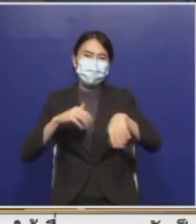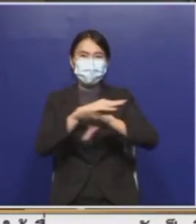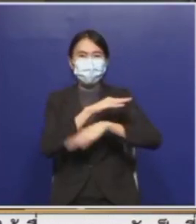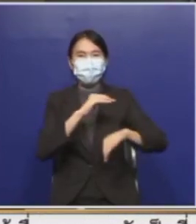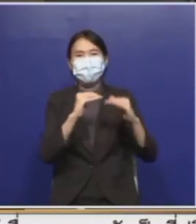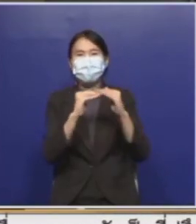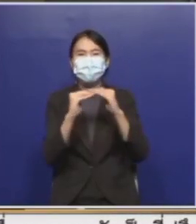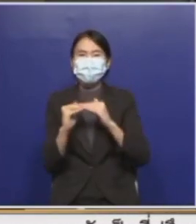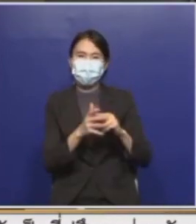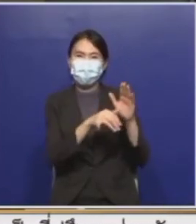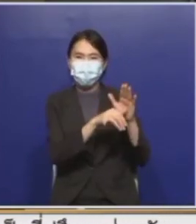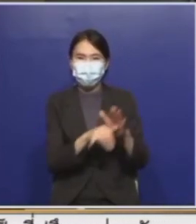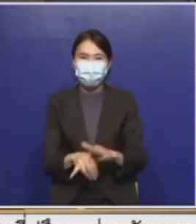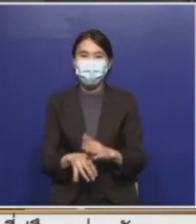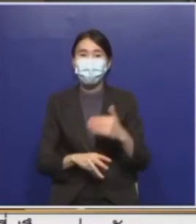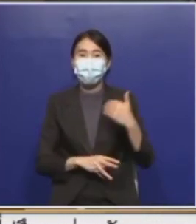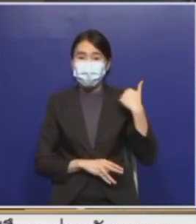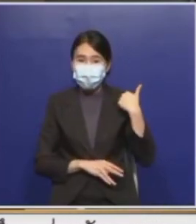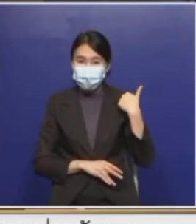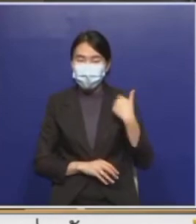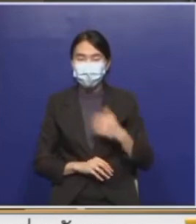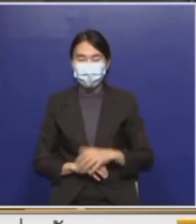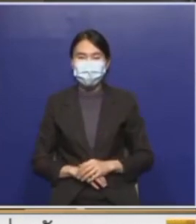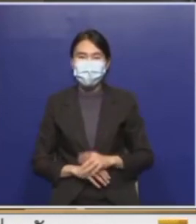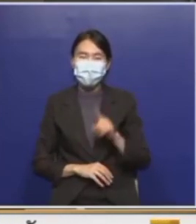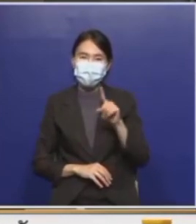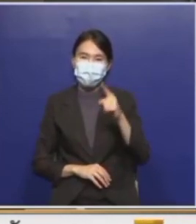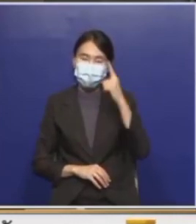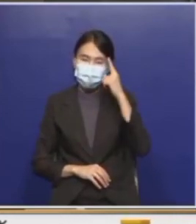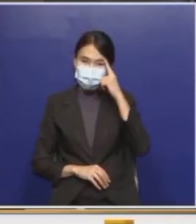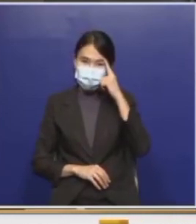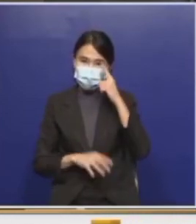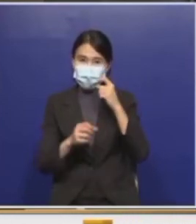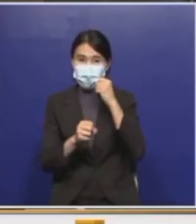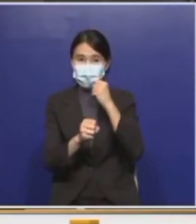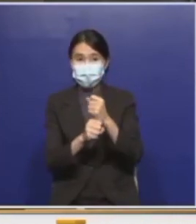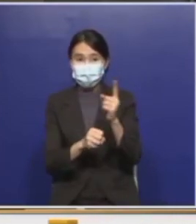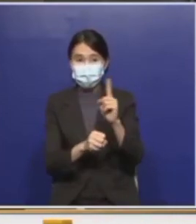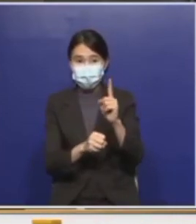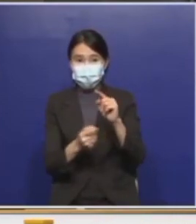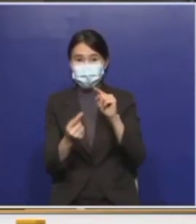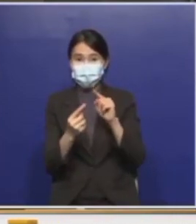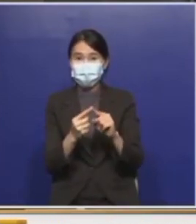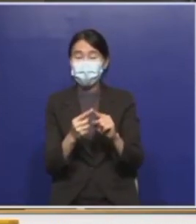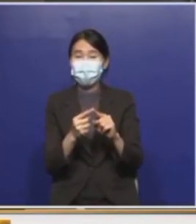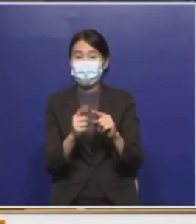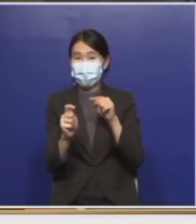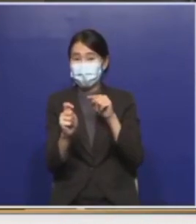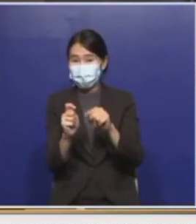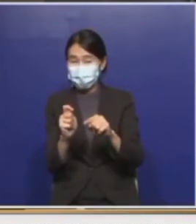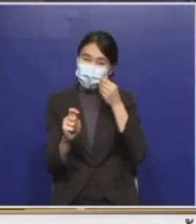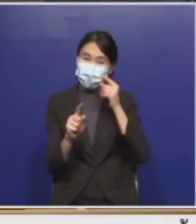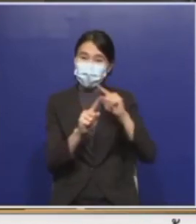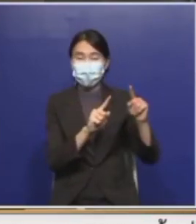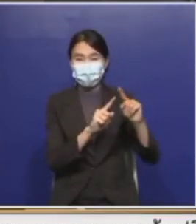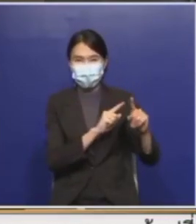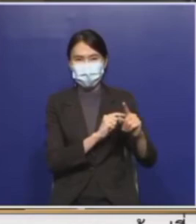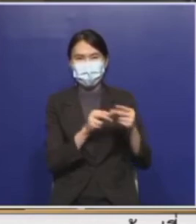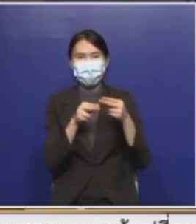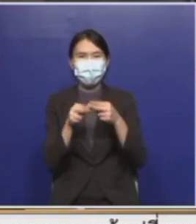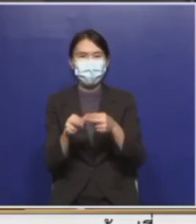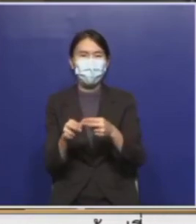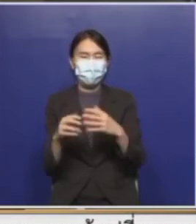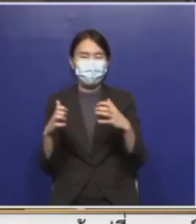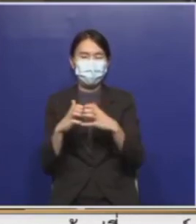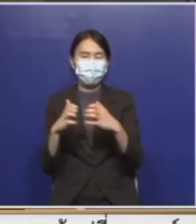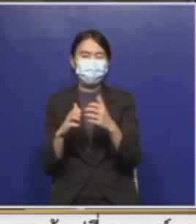งด เรื่องเลยครั แต Brittanyจะต้องมีการทำหน่อยงานหรอในระดบพ้ที่นะครับตั้งข้มาโดยการเฉพาะอย่าไปยกของ